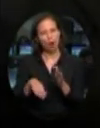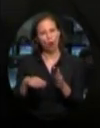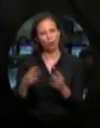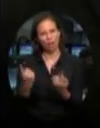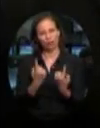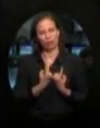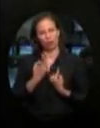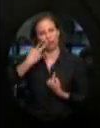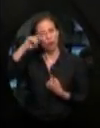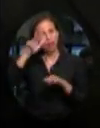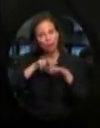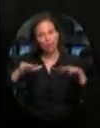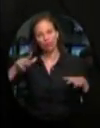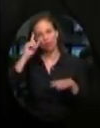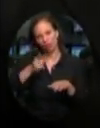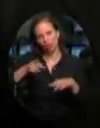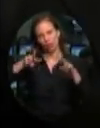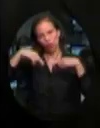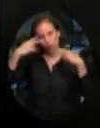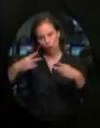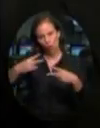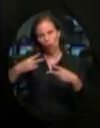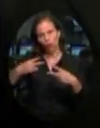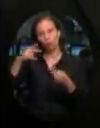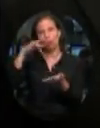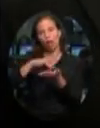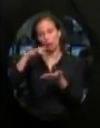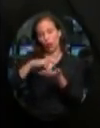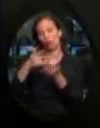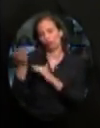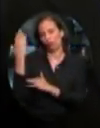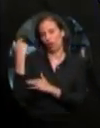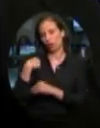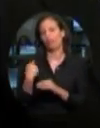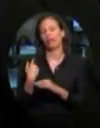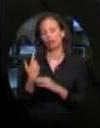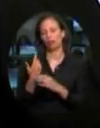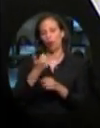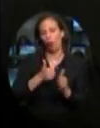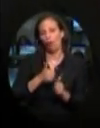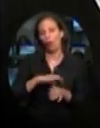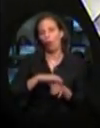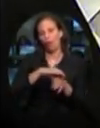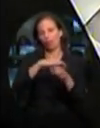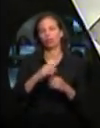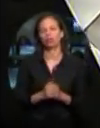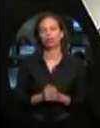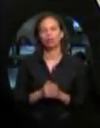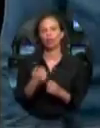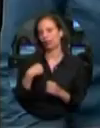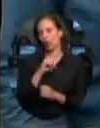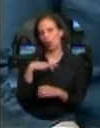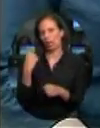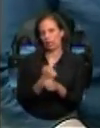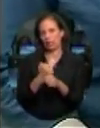היינו במקום עוד יותר טוב מהמקום המצוין שהבאתי את המפלגה. ואני, את מה שעשו לי, לא אעשה למי שהחליף